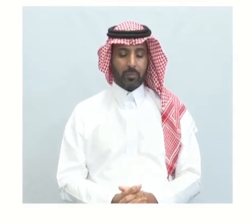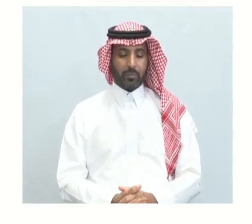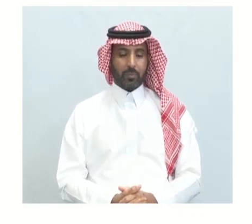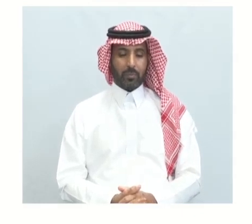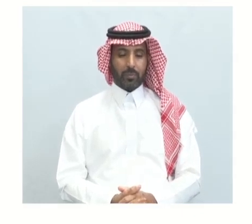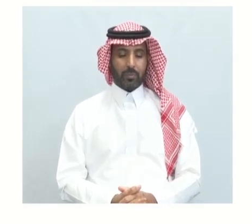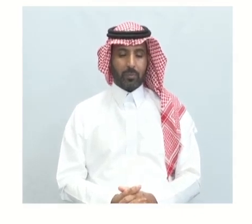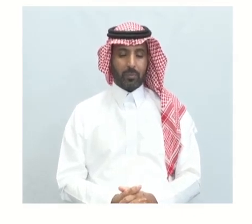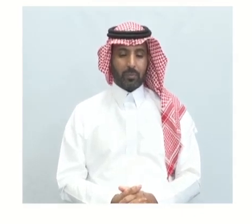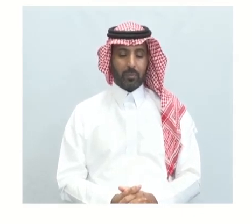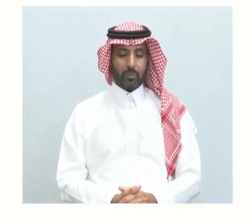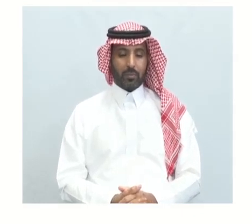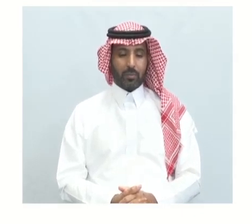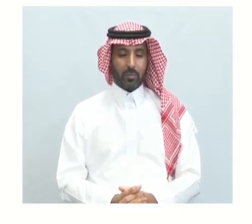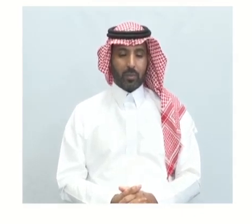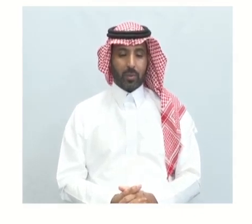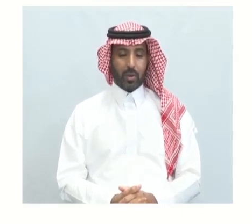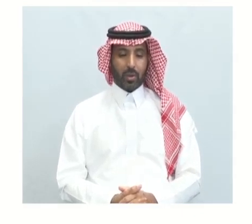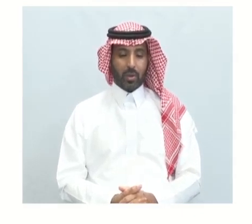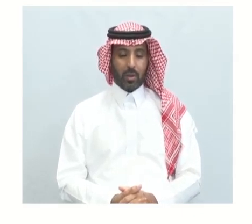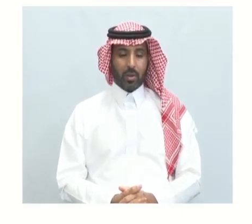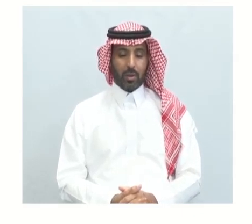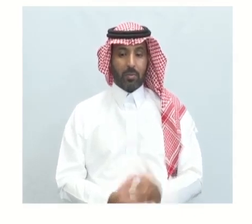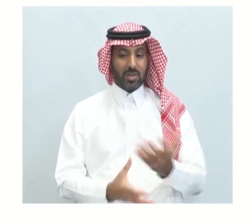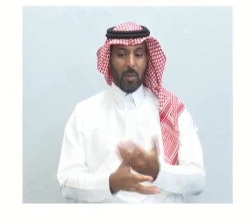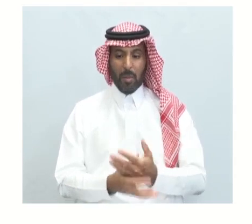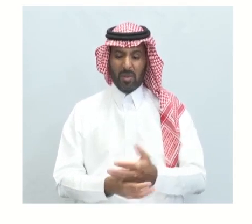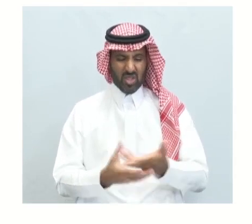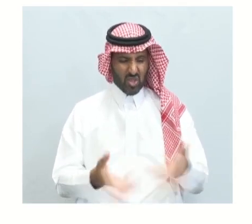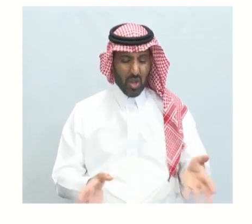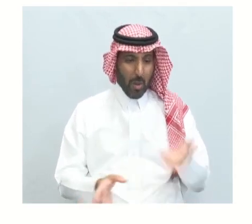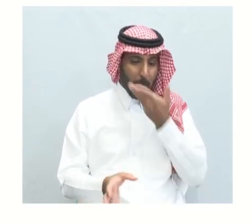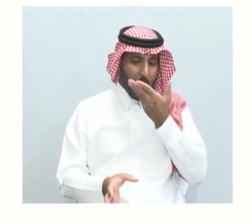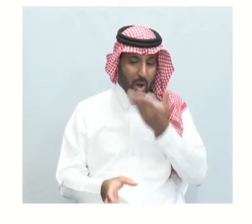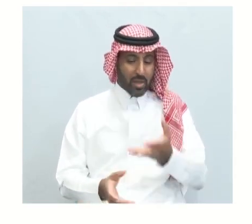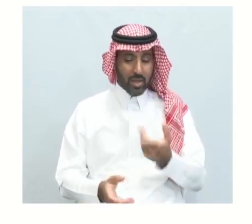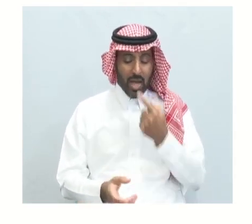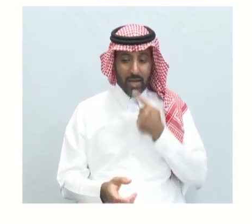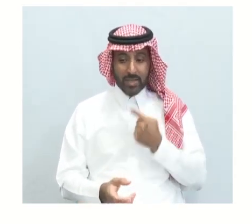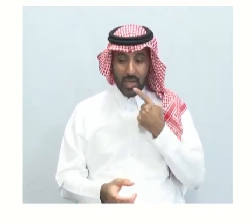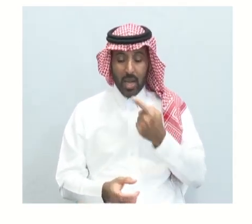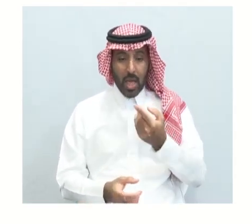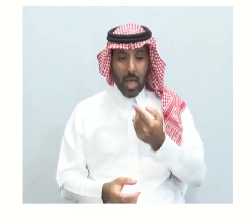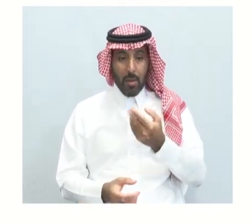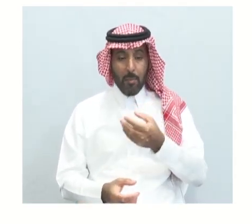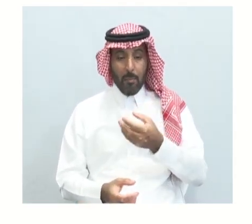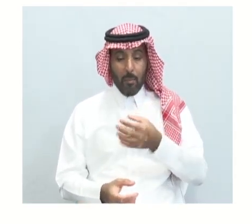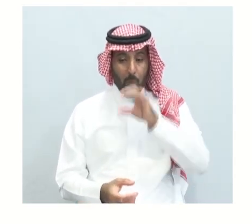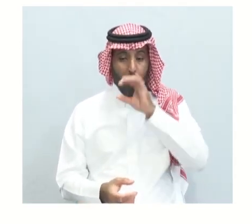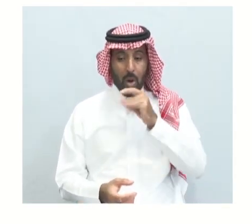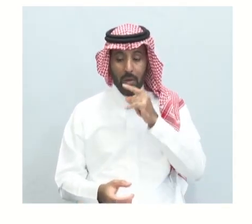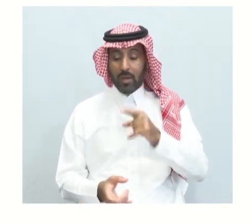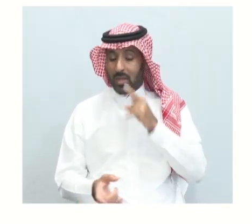الشكل يحدث الضخ الجائر بسبب زياده الطلب على المياه العذبه للاستعمالات